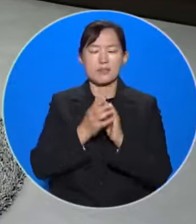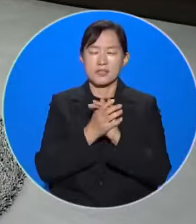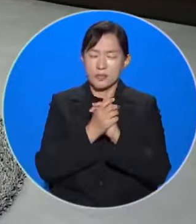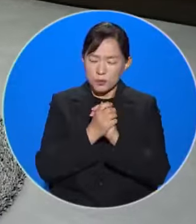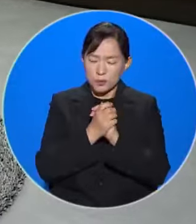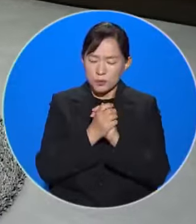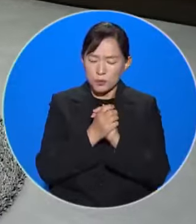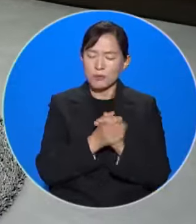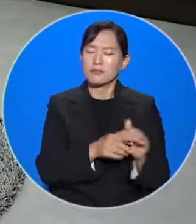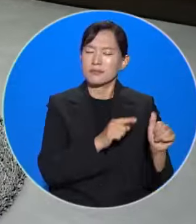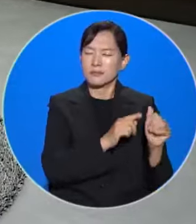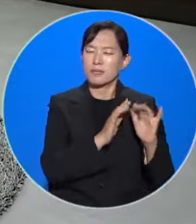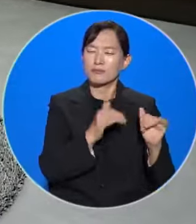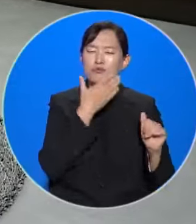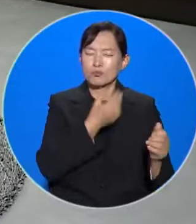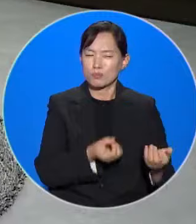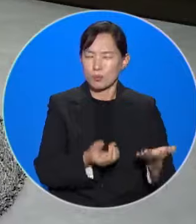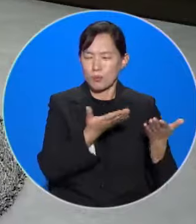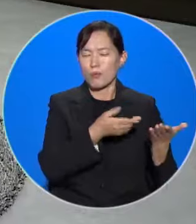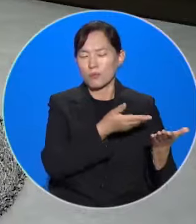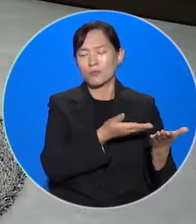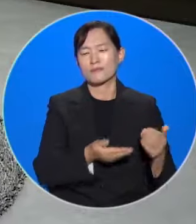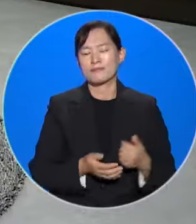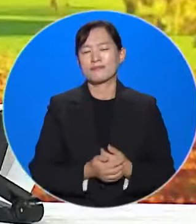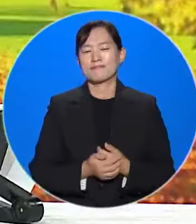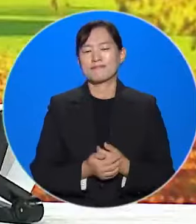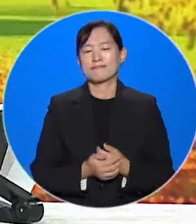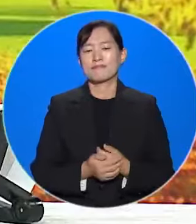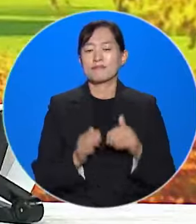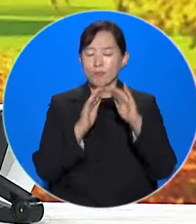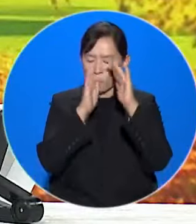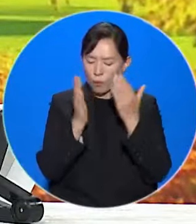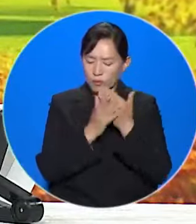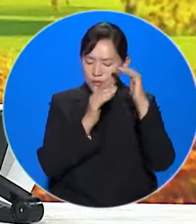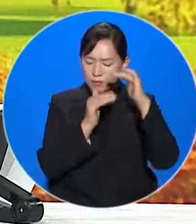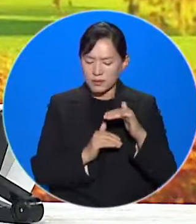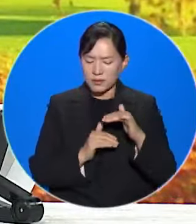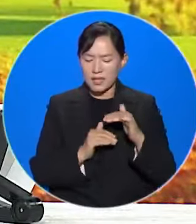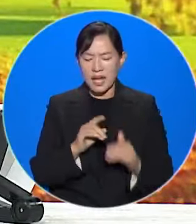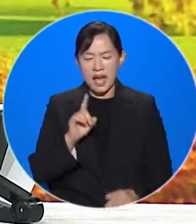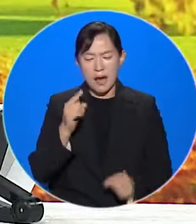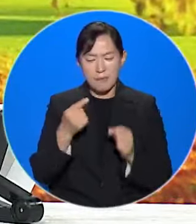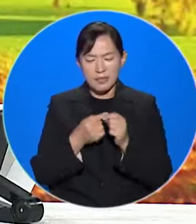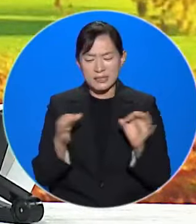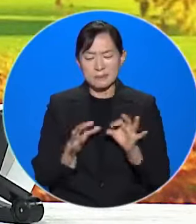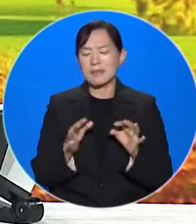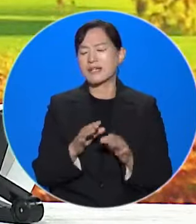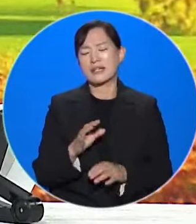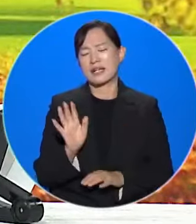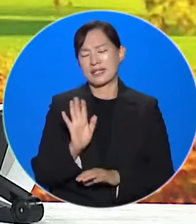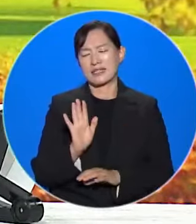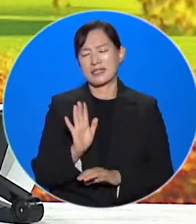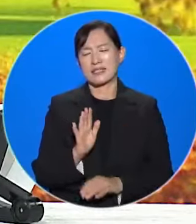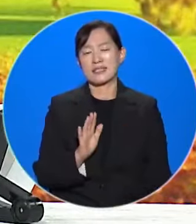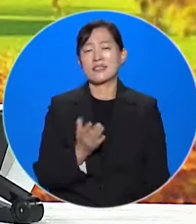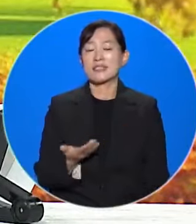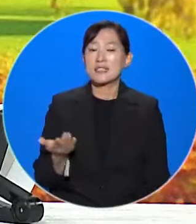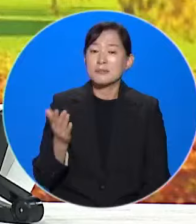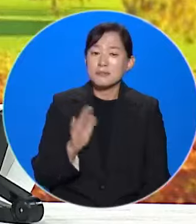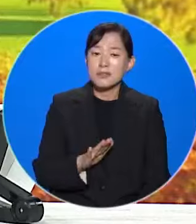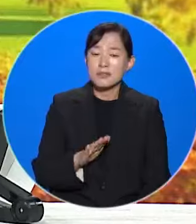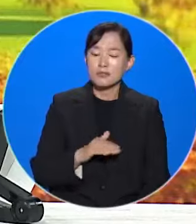그 사람을 축복하는 결단을 하십시오. 이 모든 과정은 한 번에 이루어지는 것이 아닐 수 있지만